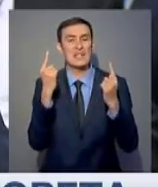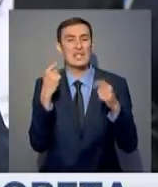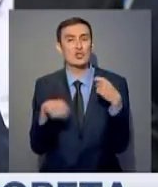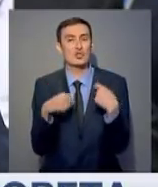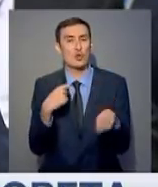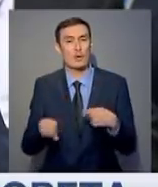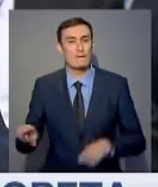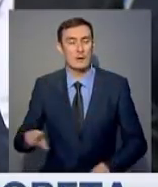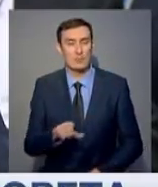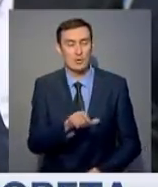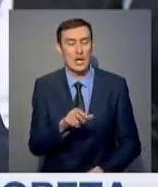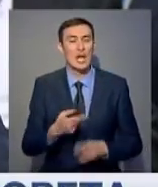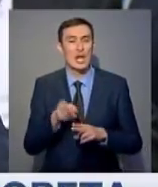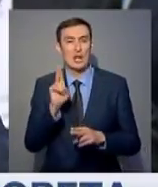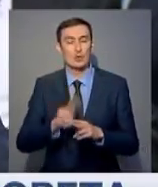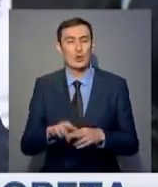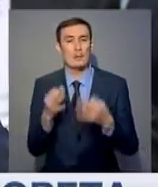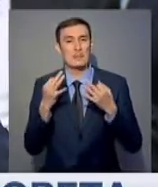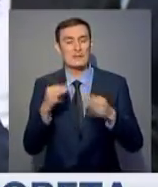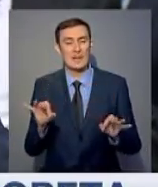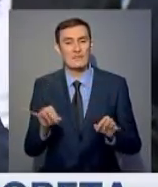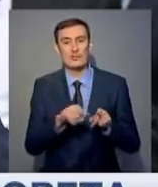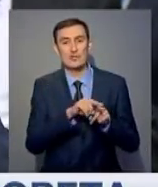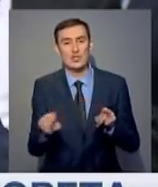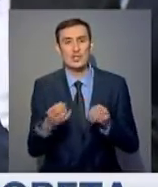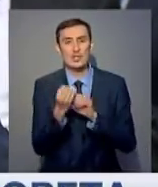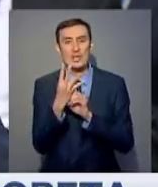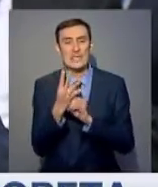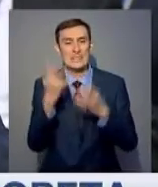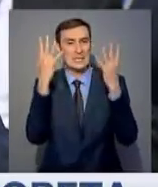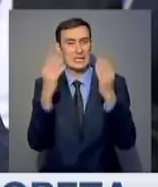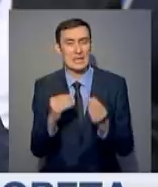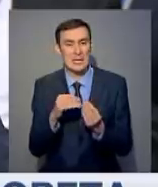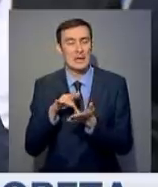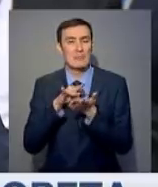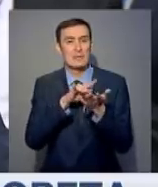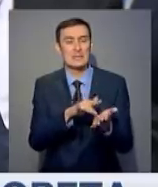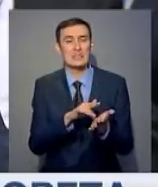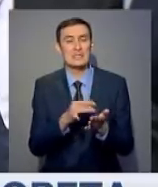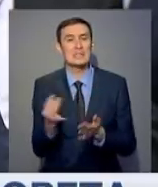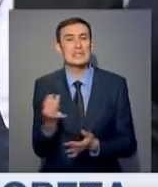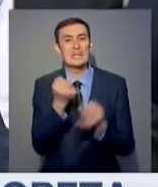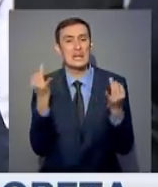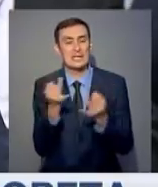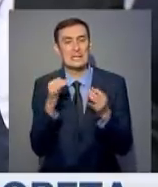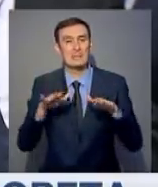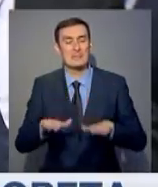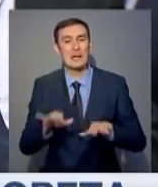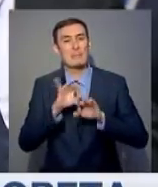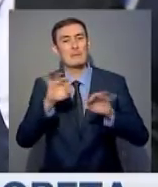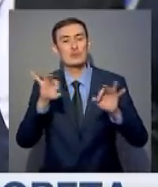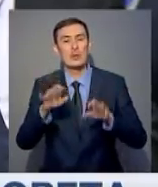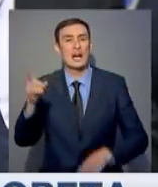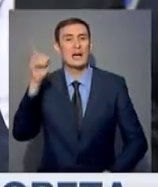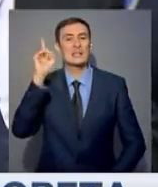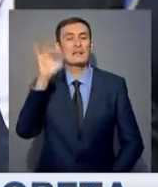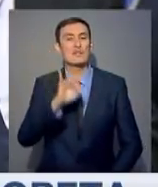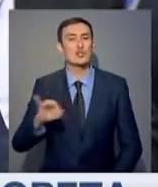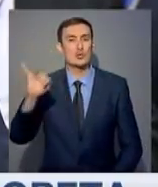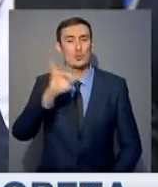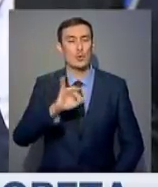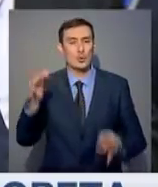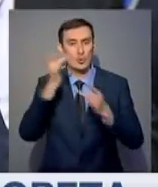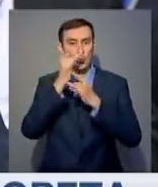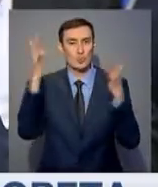шёлковый путь который позволяет за 14 дней посетить сакральные места повествующие о древней истории и